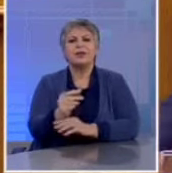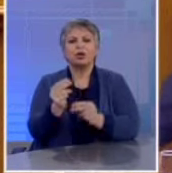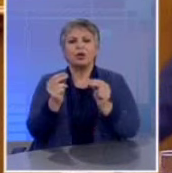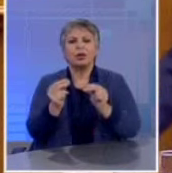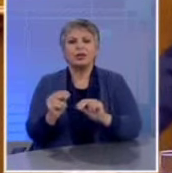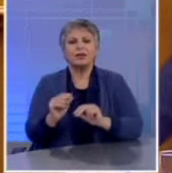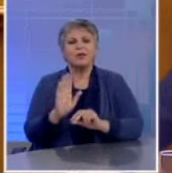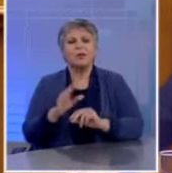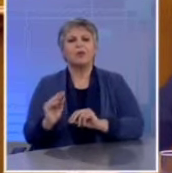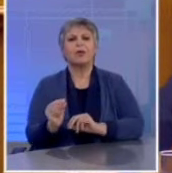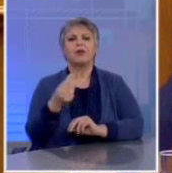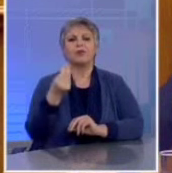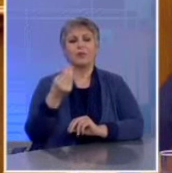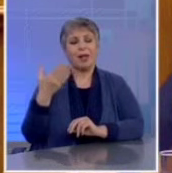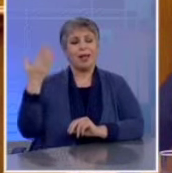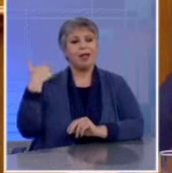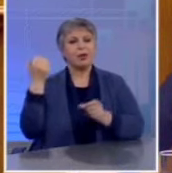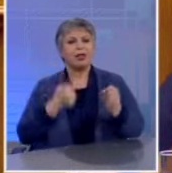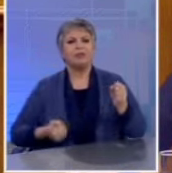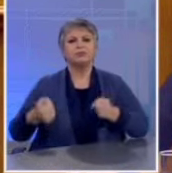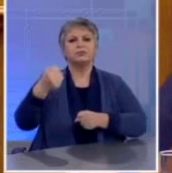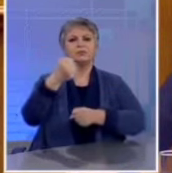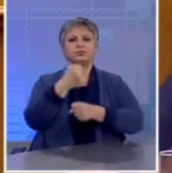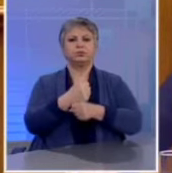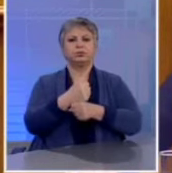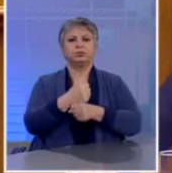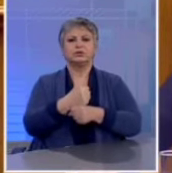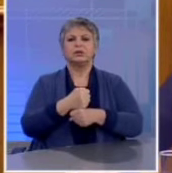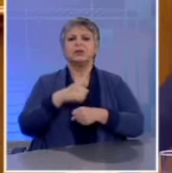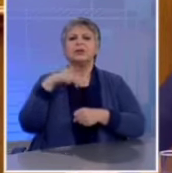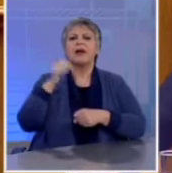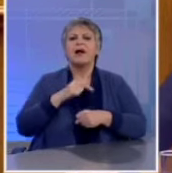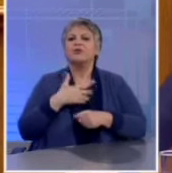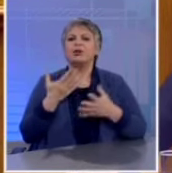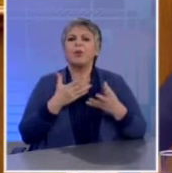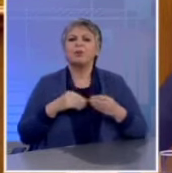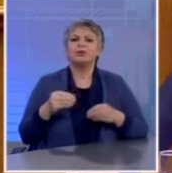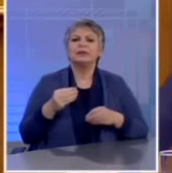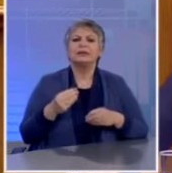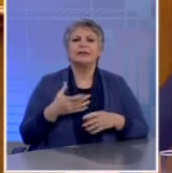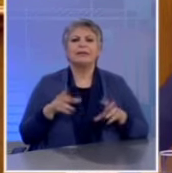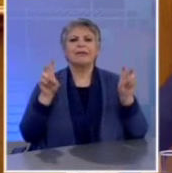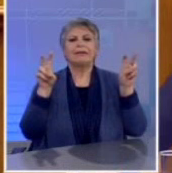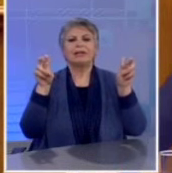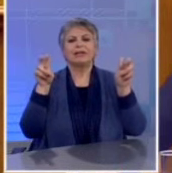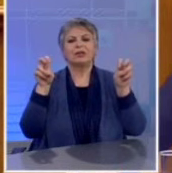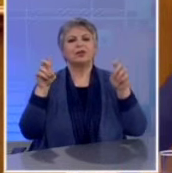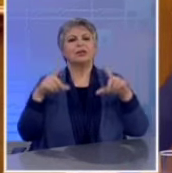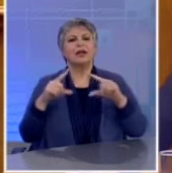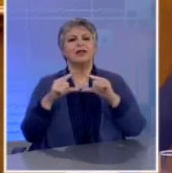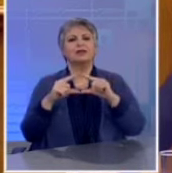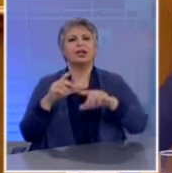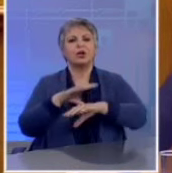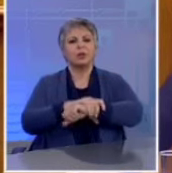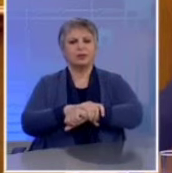συστήματος εξουσίας, που λειτουργήσε σαν το απόλυτο τρίγωνο της αμαρτίας. Οι τράπεζες